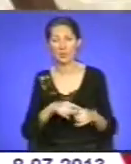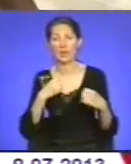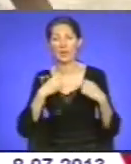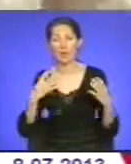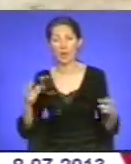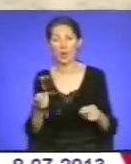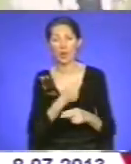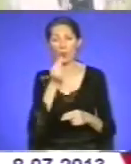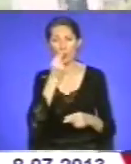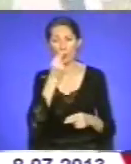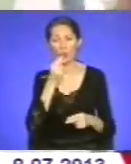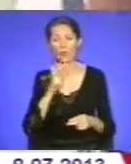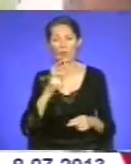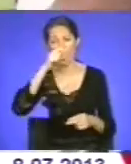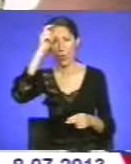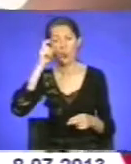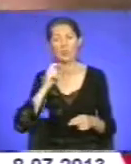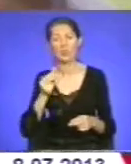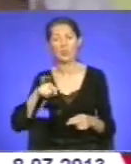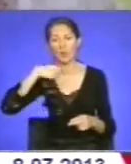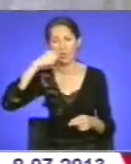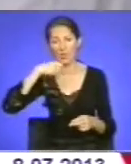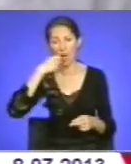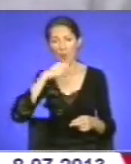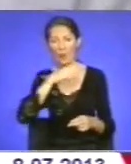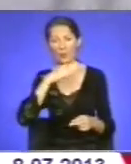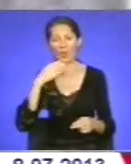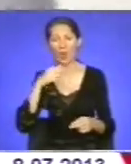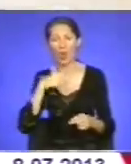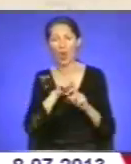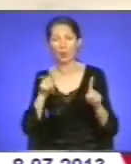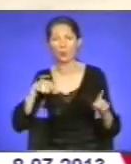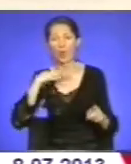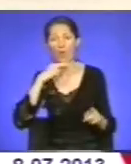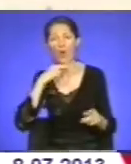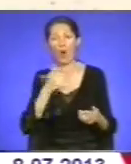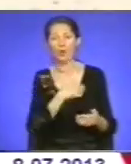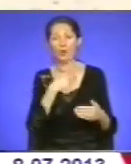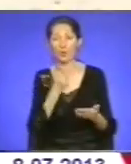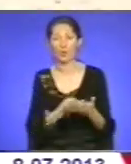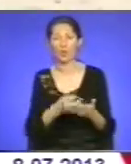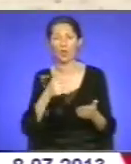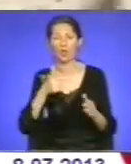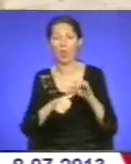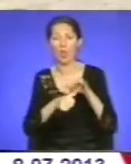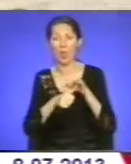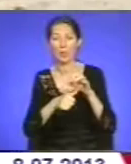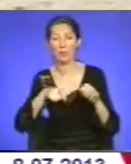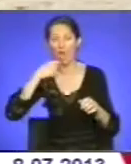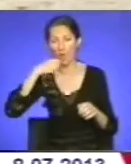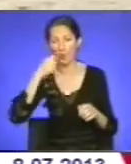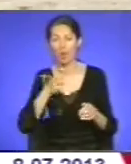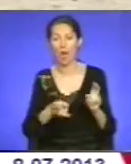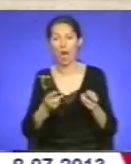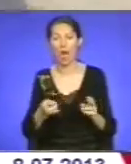козацькими стравами? Особливу увагу хочу звернути на грибну юшку. Варимо ми її за особливим козацьким звичаєм, справжньому козацькому